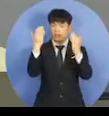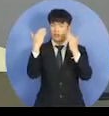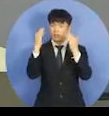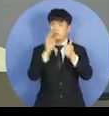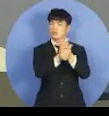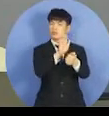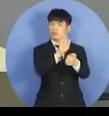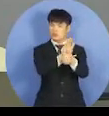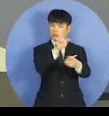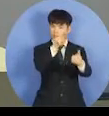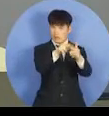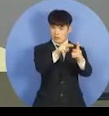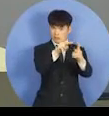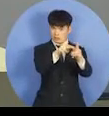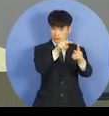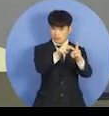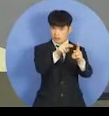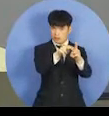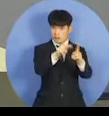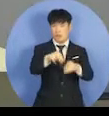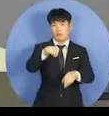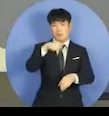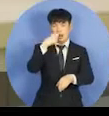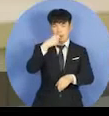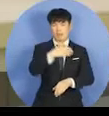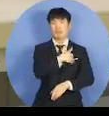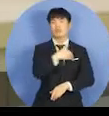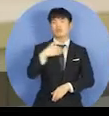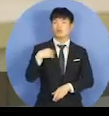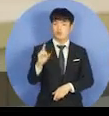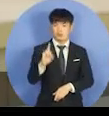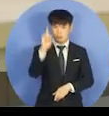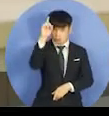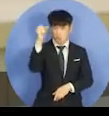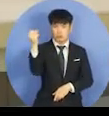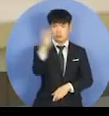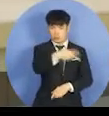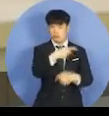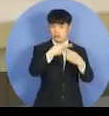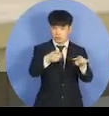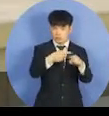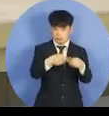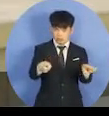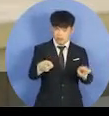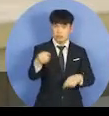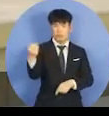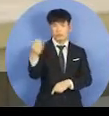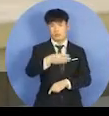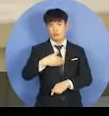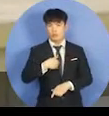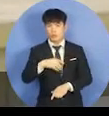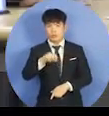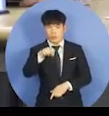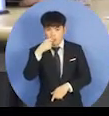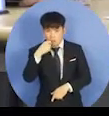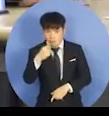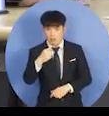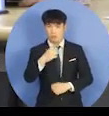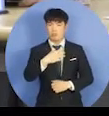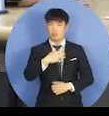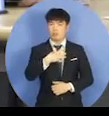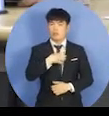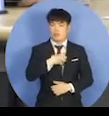건강 먹거리 지킴이단은 학교 급식 지원센터의 급식 만족도와 신뢰도를 높이기 위해 마련됐으며 급식 정책의